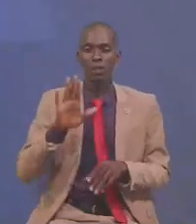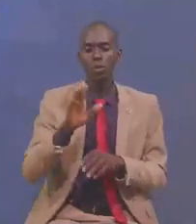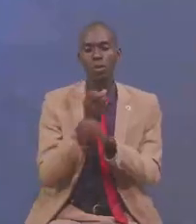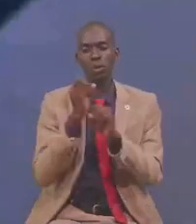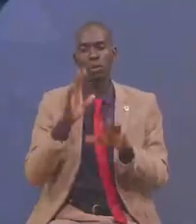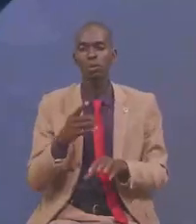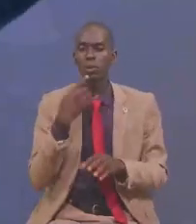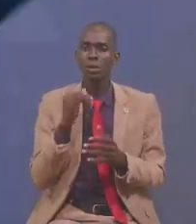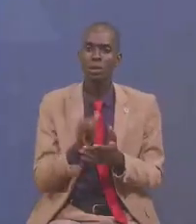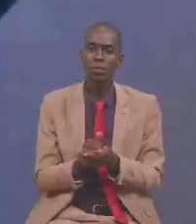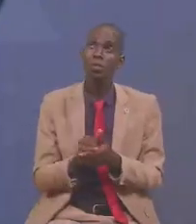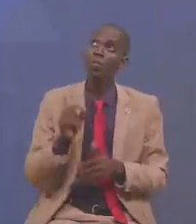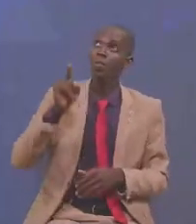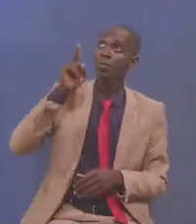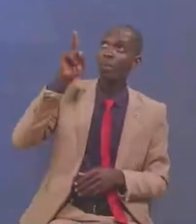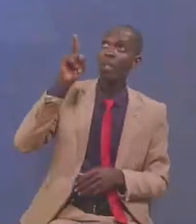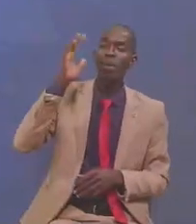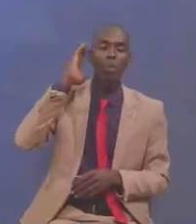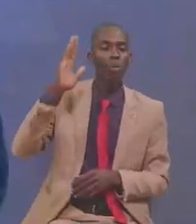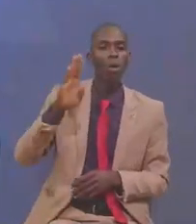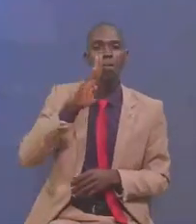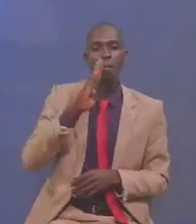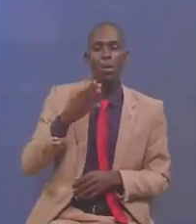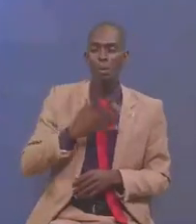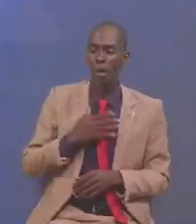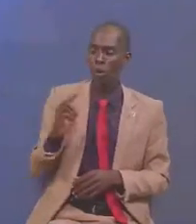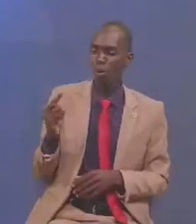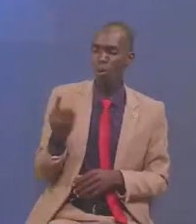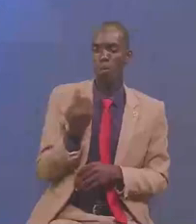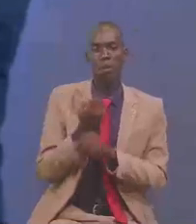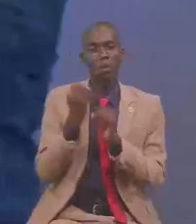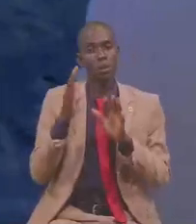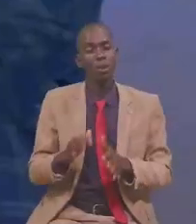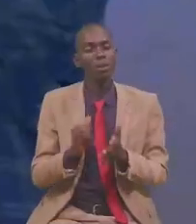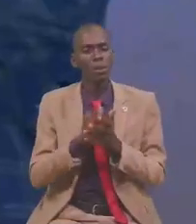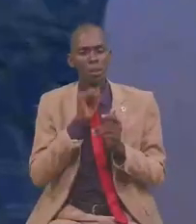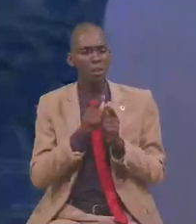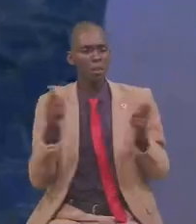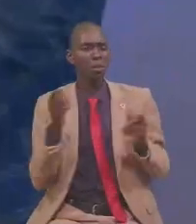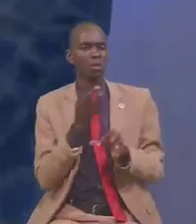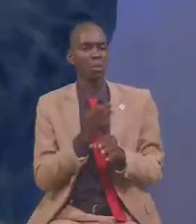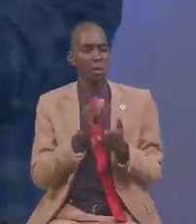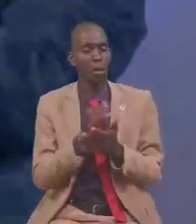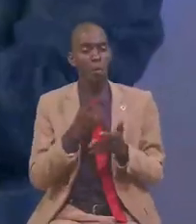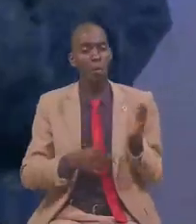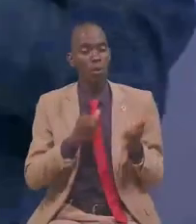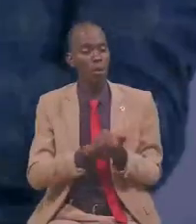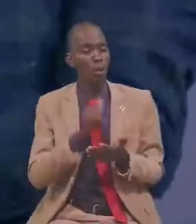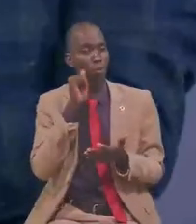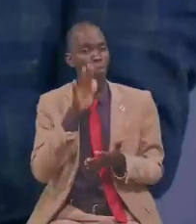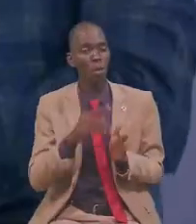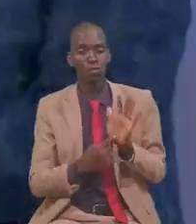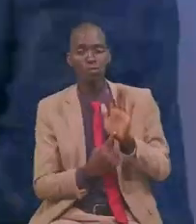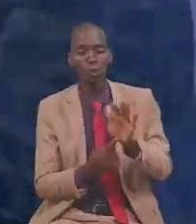dis, lui sera mon seul Sauveur, c'est une grande foi. C'est ce qu'elle a manifesté. Et elle n'était